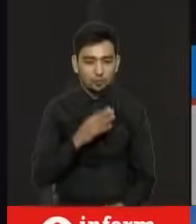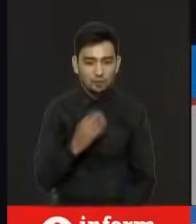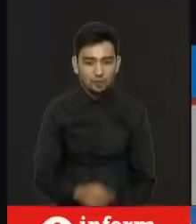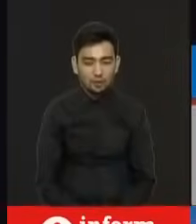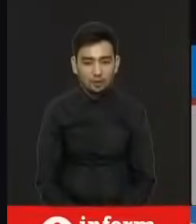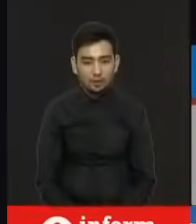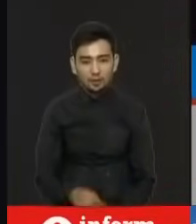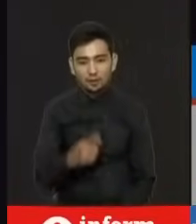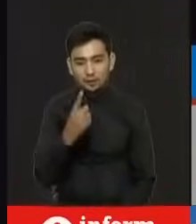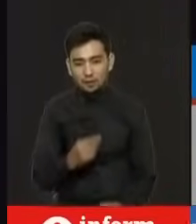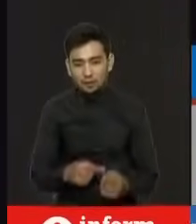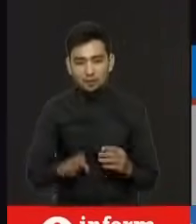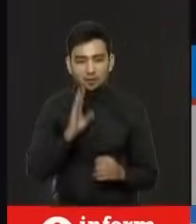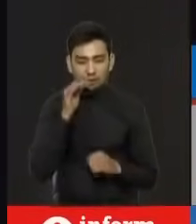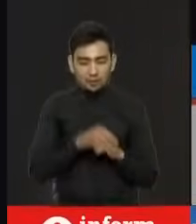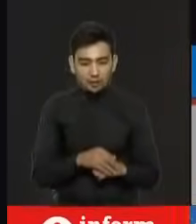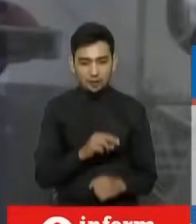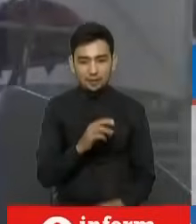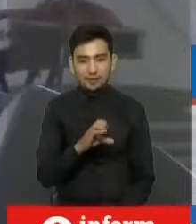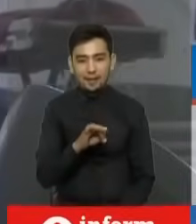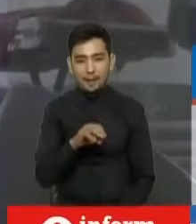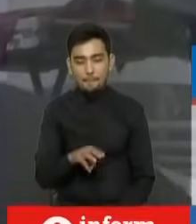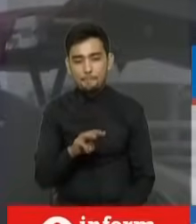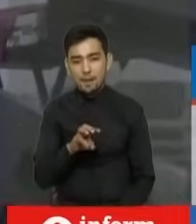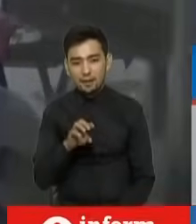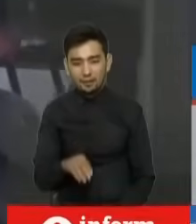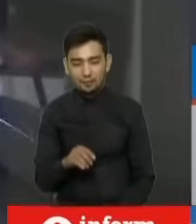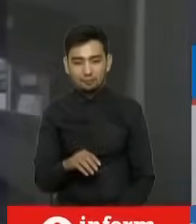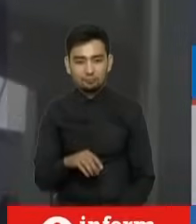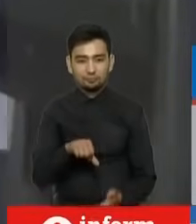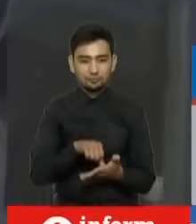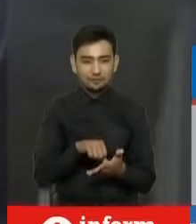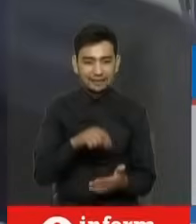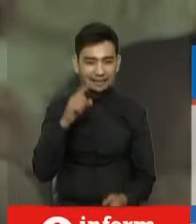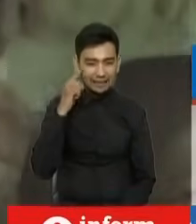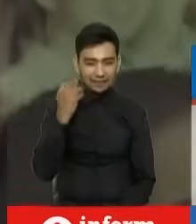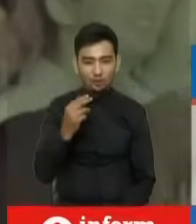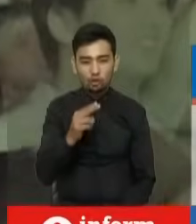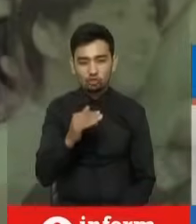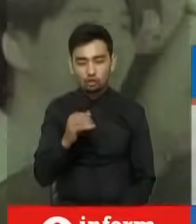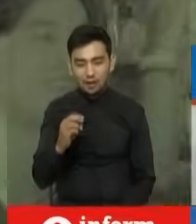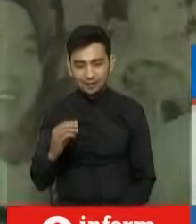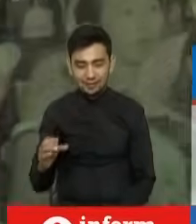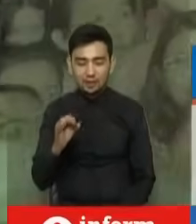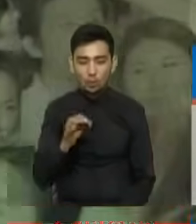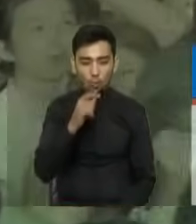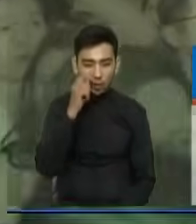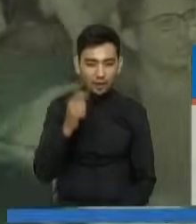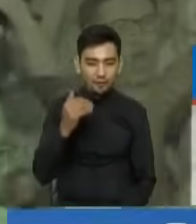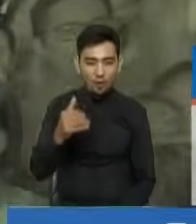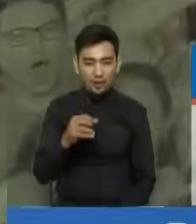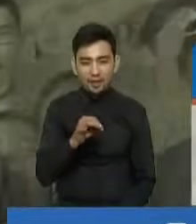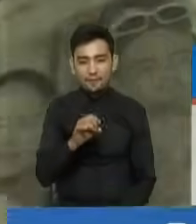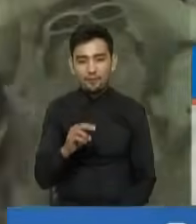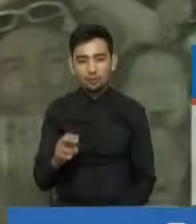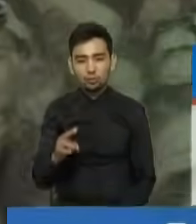в течение дня создавал диджей Saint Bam, а звездными гостями стали кыргызский рэпер Джакс и украинский исполнитель Иван Дорн.